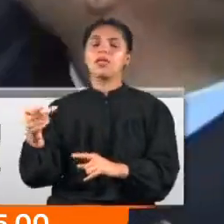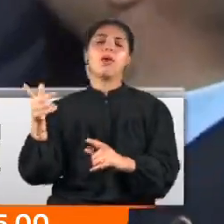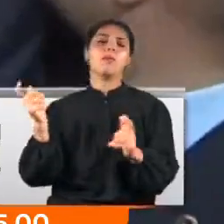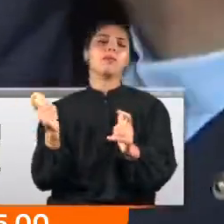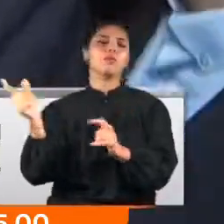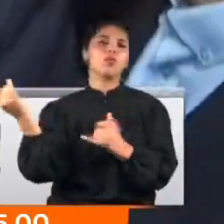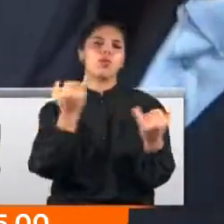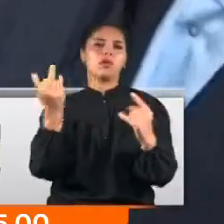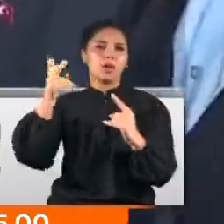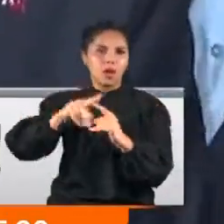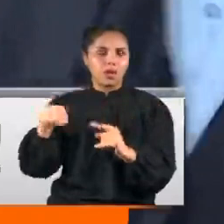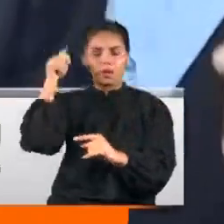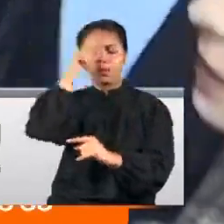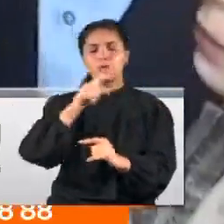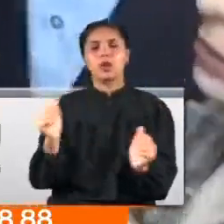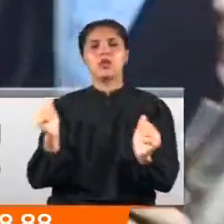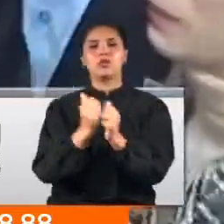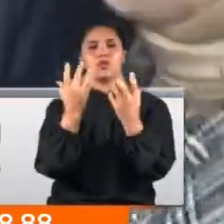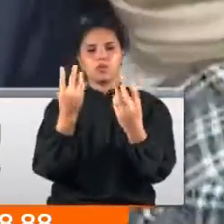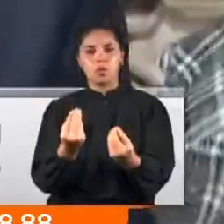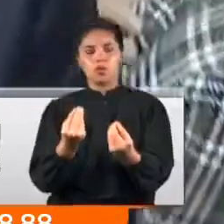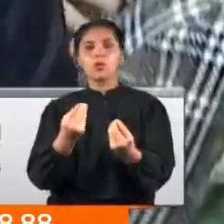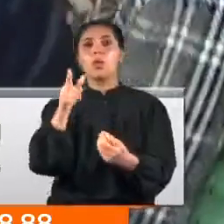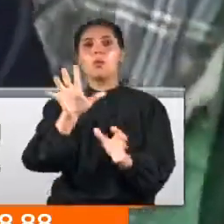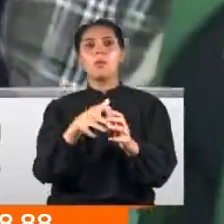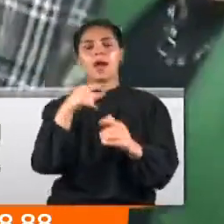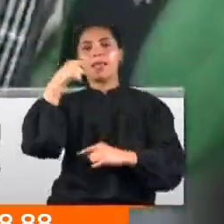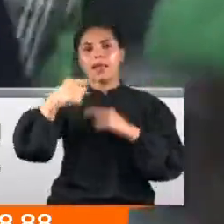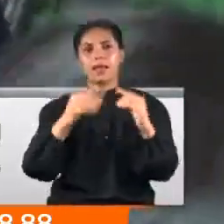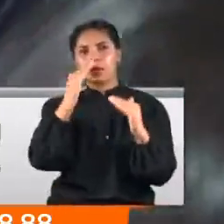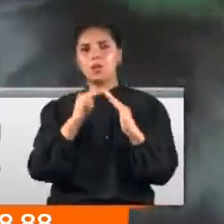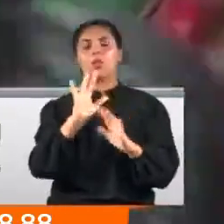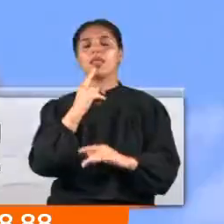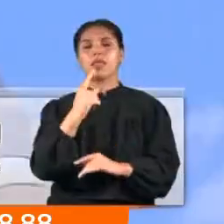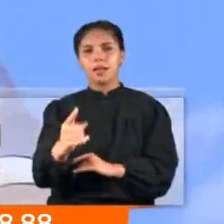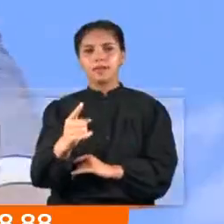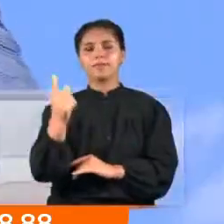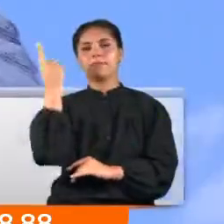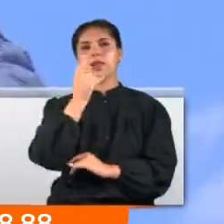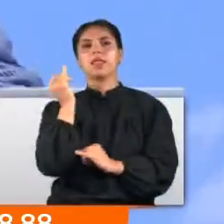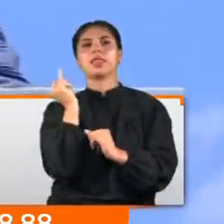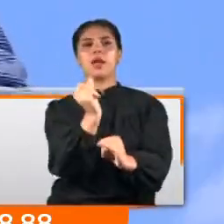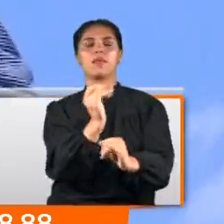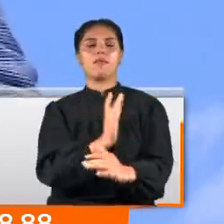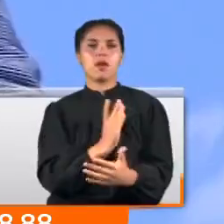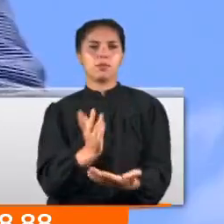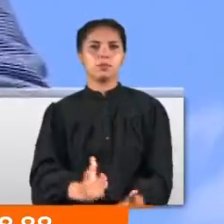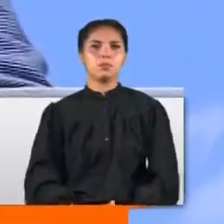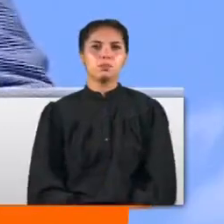yükseldi. Öztrak, yaptığınız parti gelenekleriyle bağdaşmıyor diyerek tepkisini gösterdi. Partimizin geleneklerine